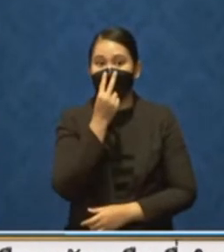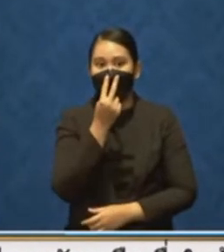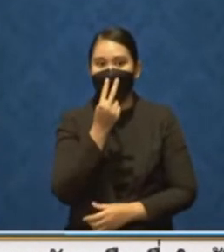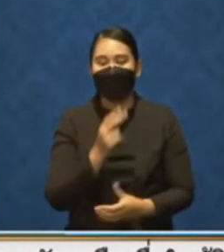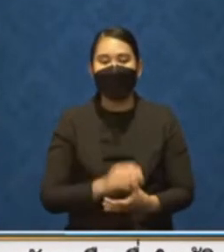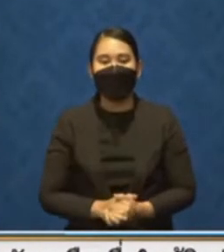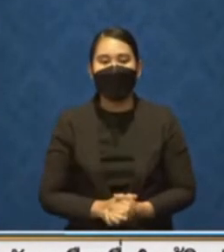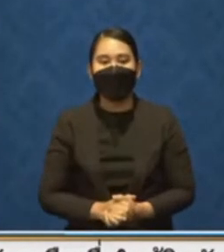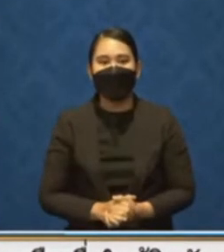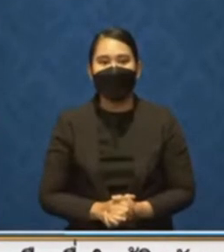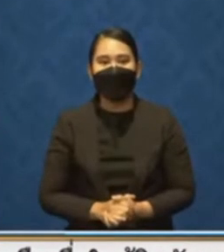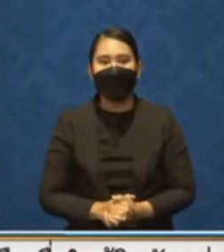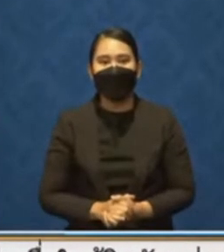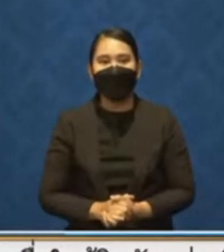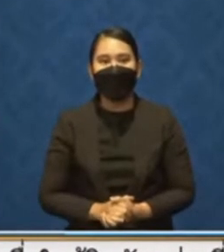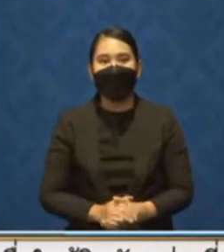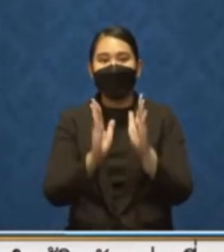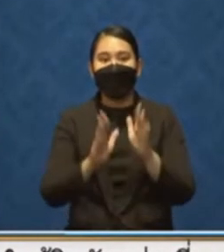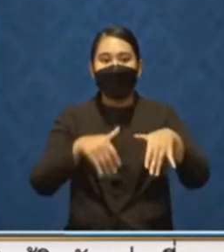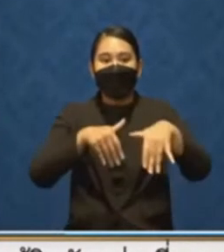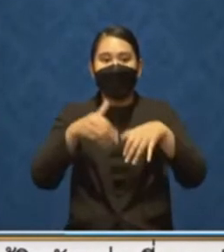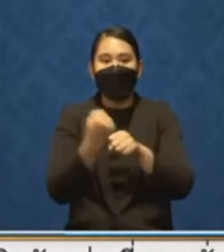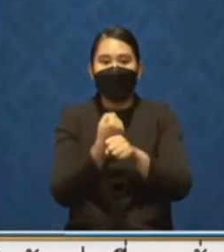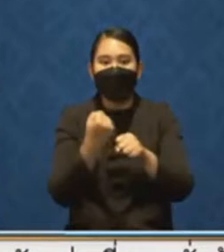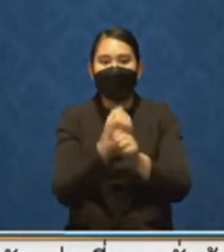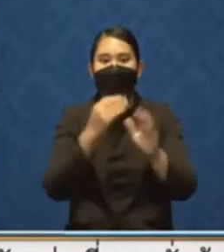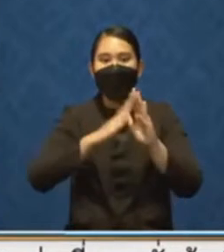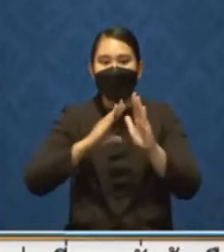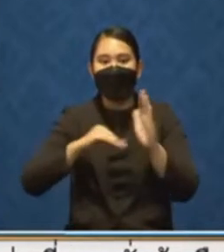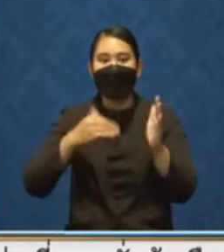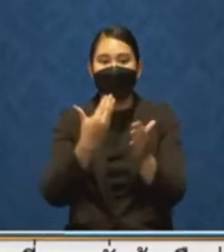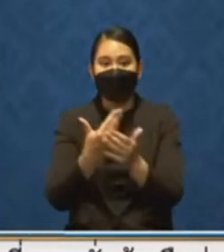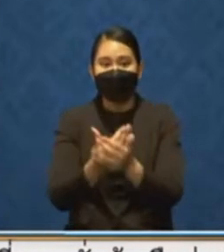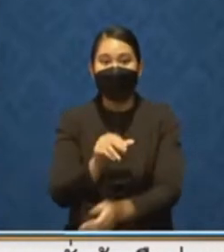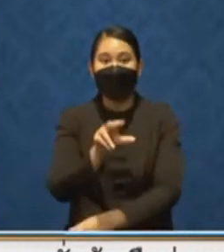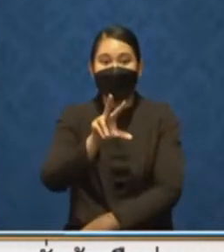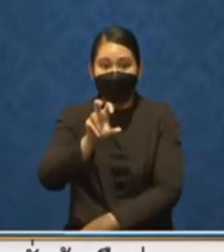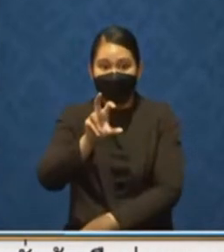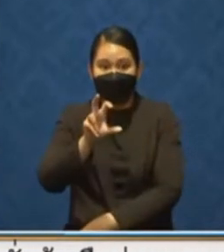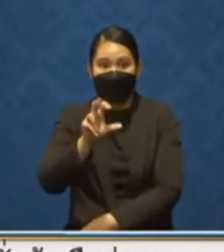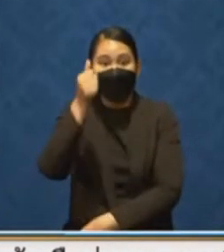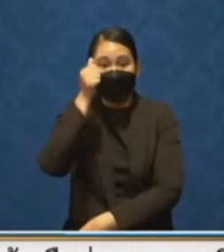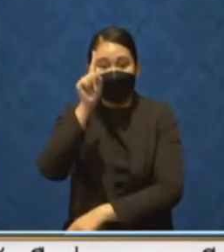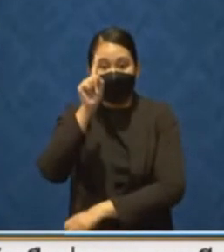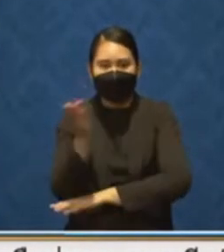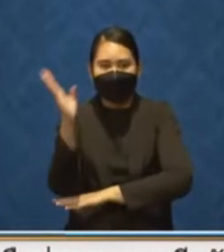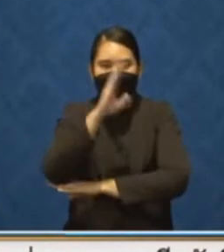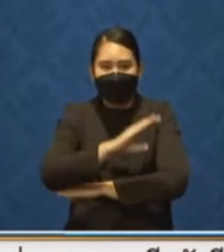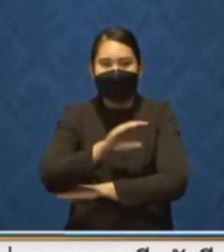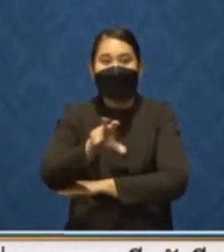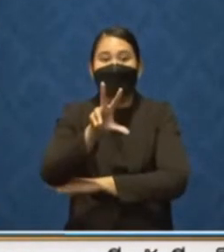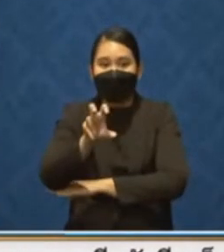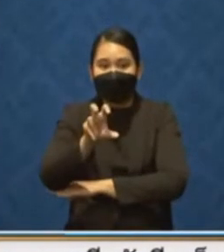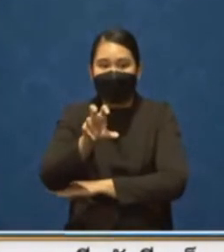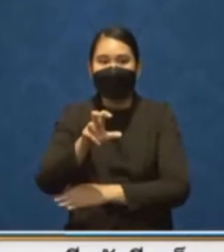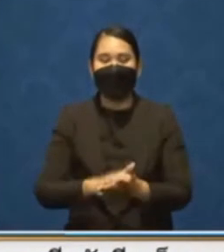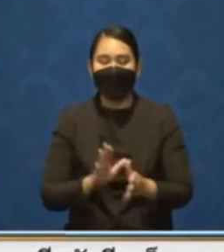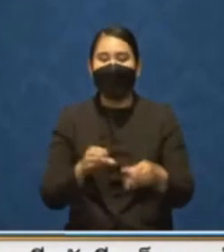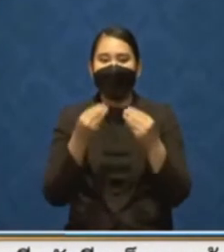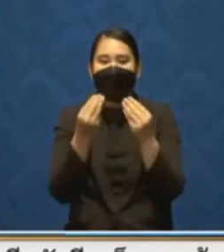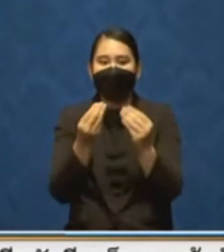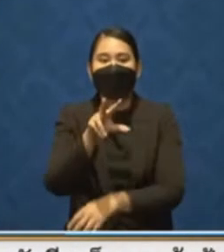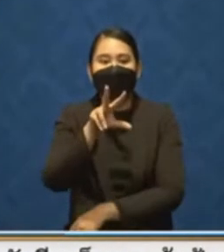เข้าประชาชนเข้ามาฝึกอบรม 300บาทต่อวันกฎหมายและดอก 380นี้ให้ 300